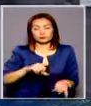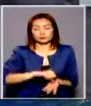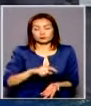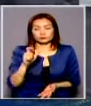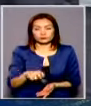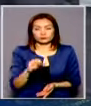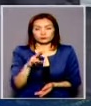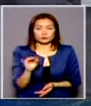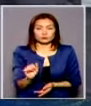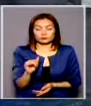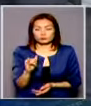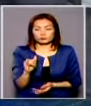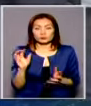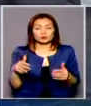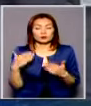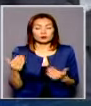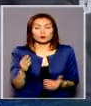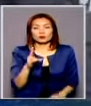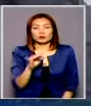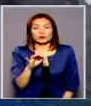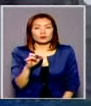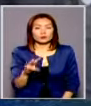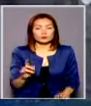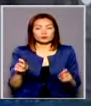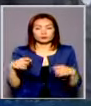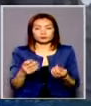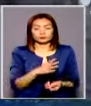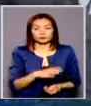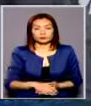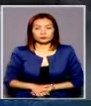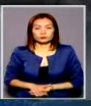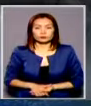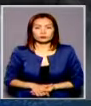келген Атырау облысы әкімінің орынбасары Нариман Таушев жеткізді.